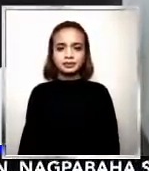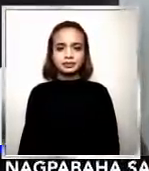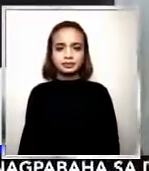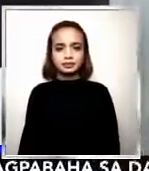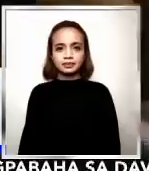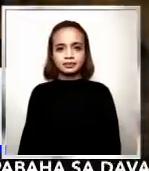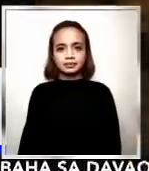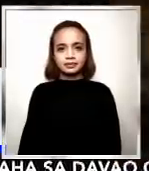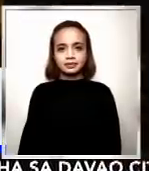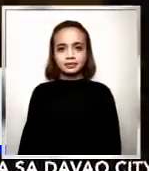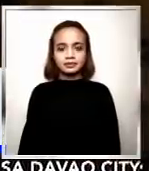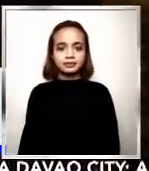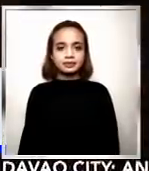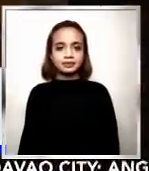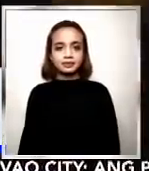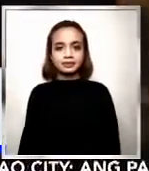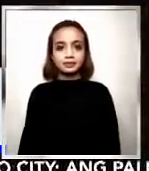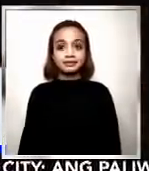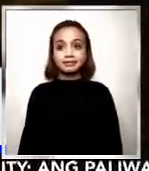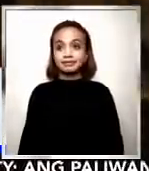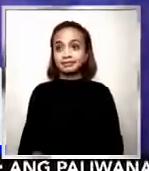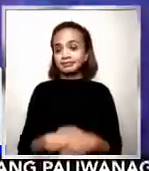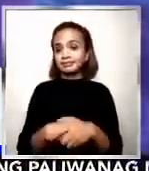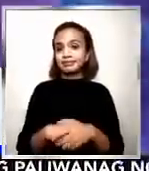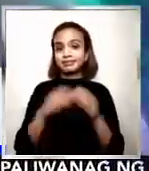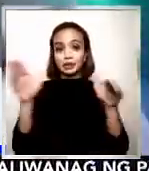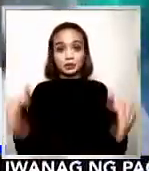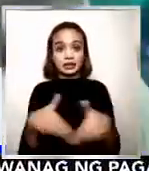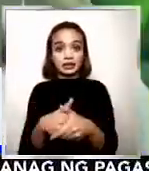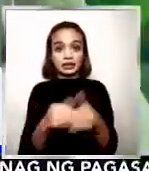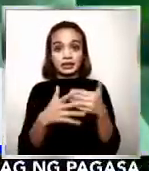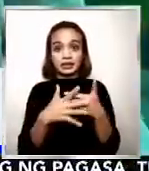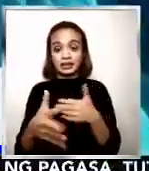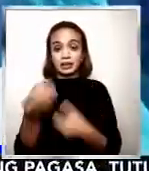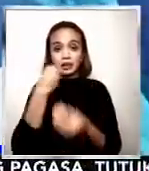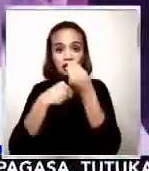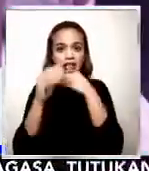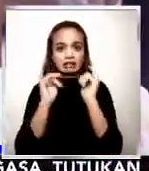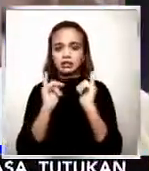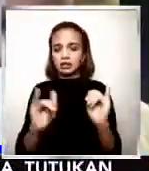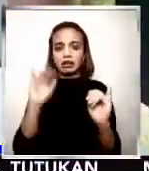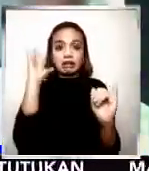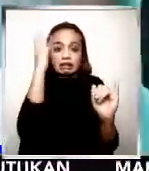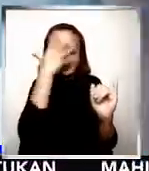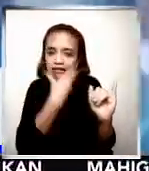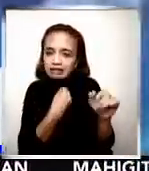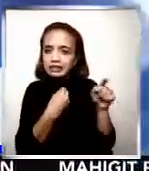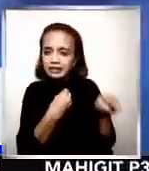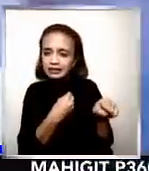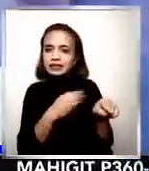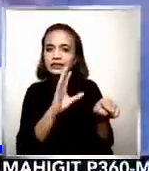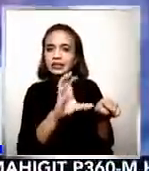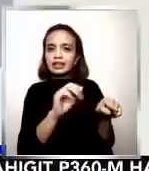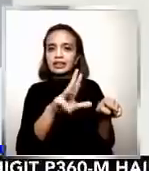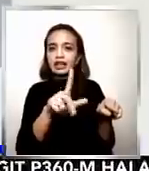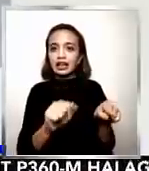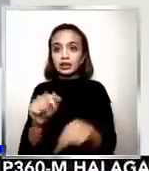Mula sa ceremony hanggang sa reception, stunning bride si Carla at looking good din si Tom sa kanyang all-black